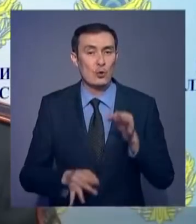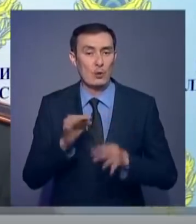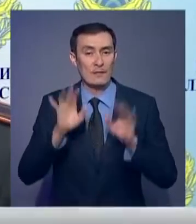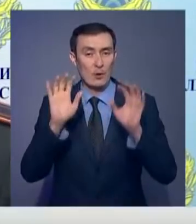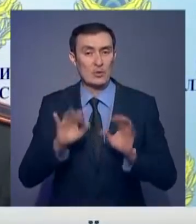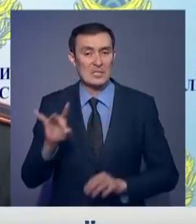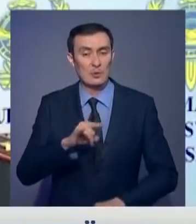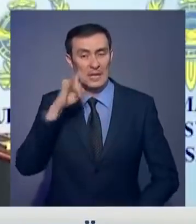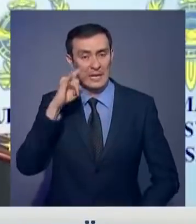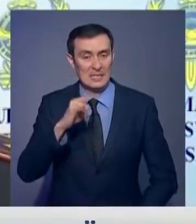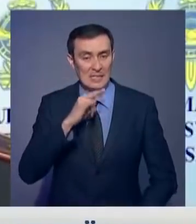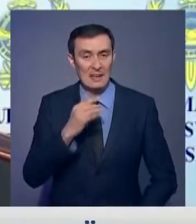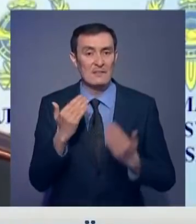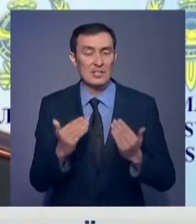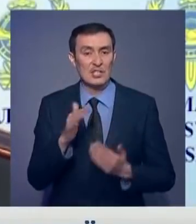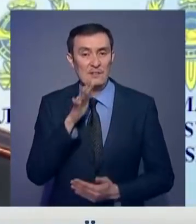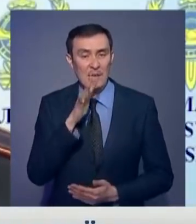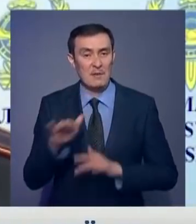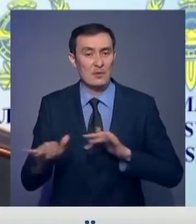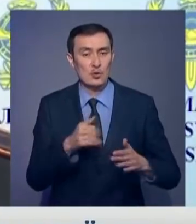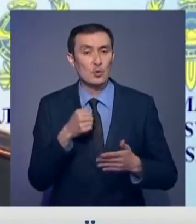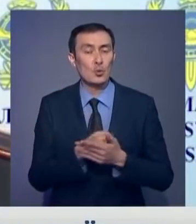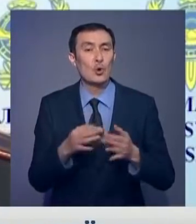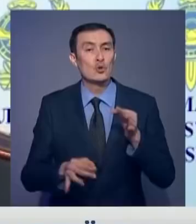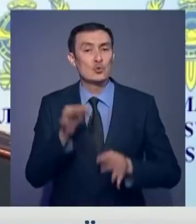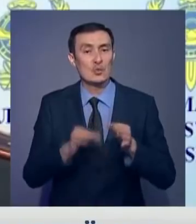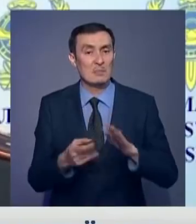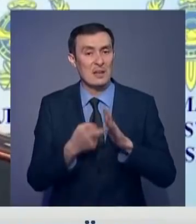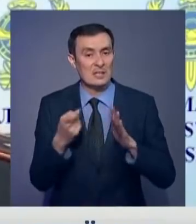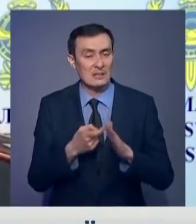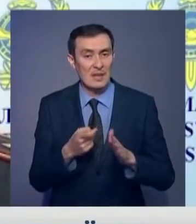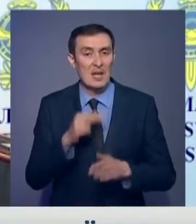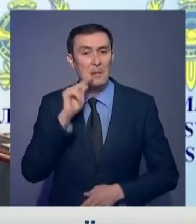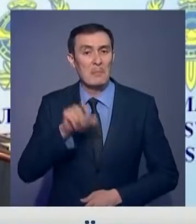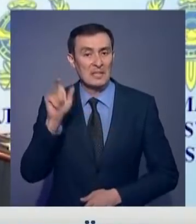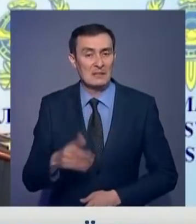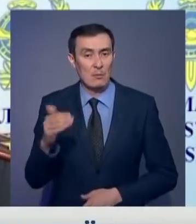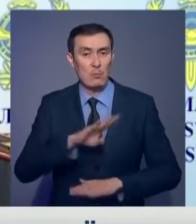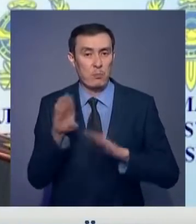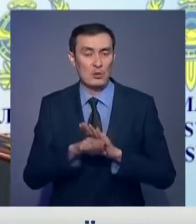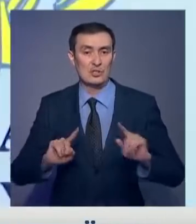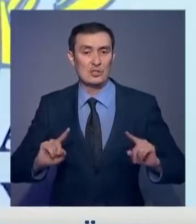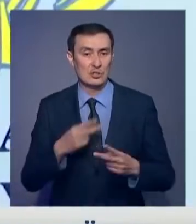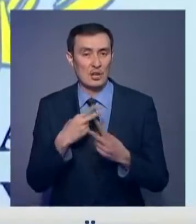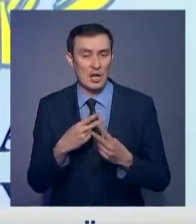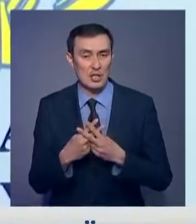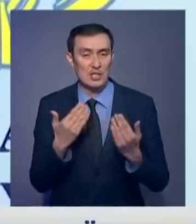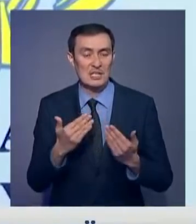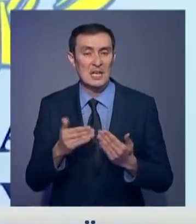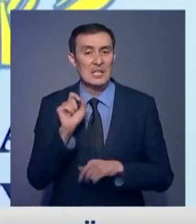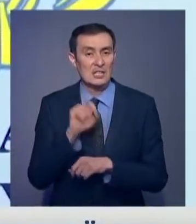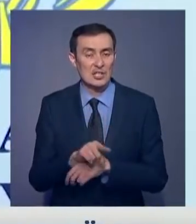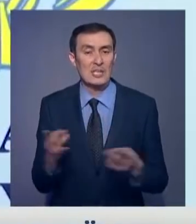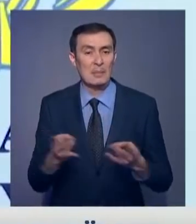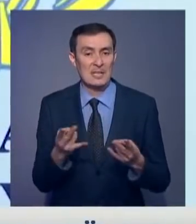кодекса Республики Казахстан. В настоящее время ведется досудебное расследование. Подозреваемый взят под стражу. Назначены все необходимые